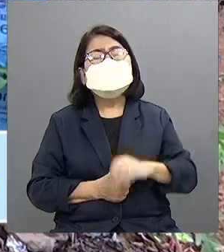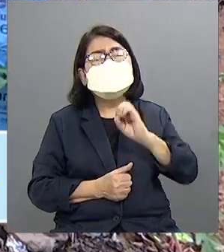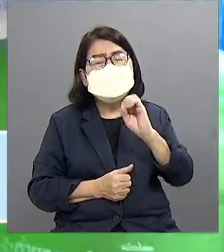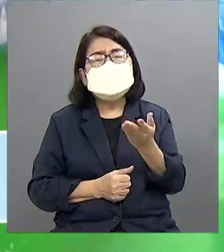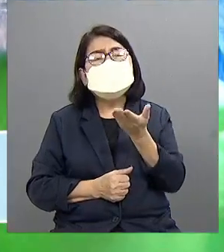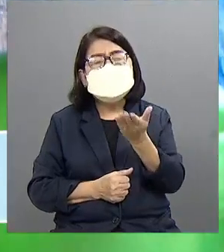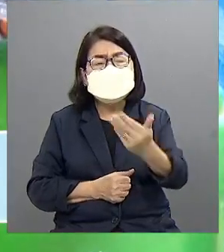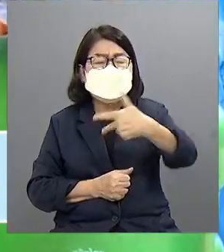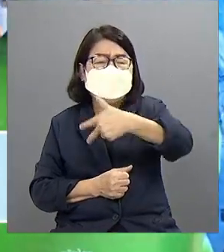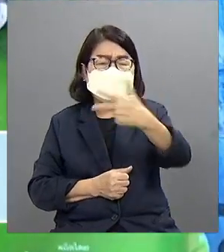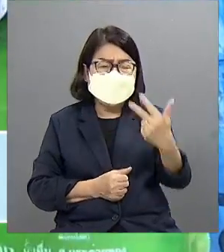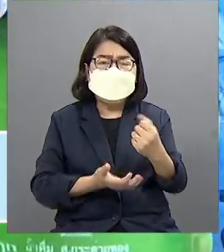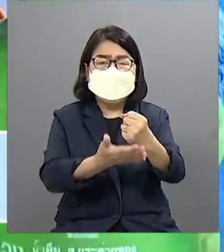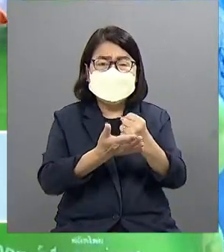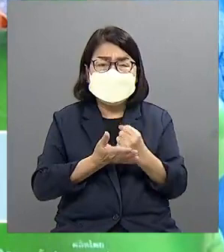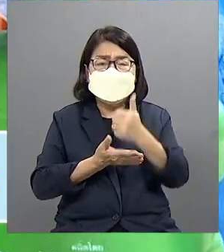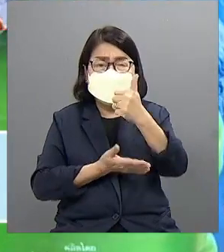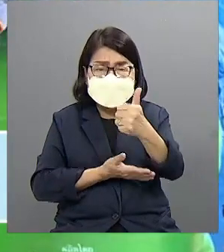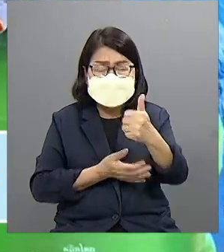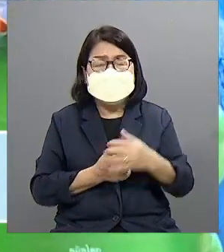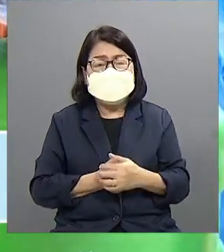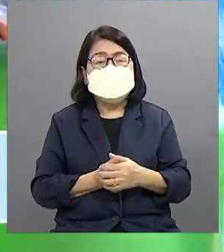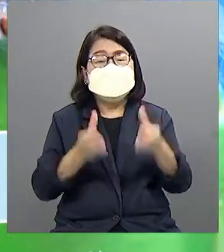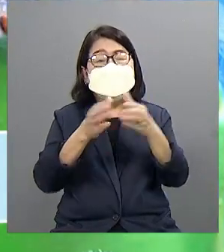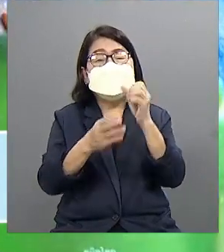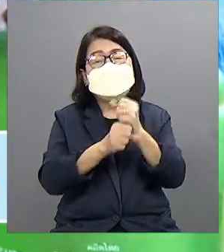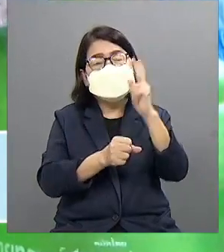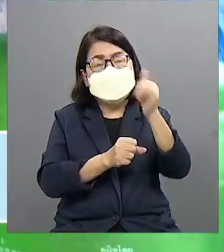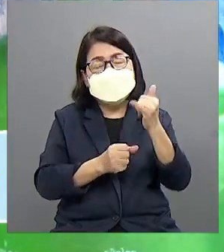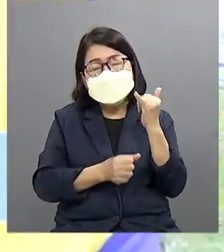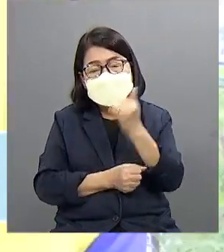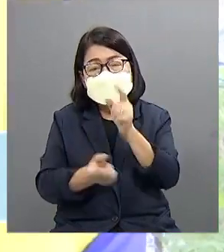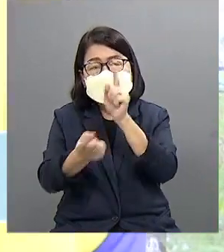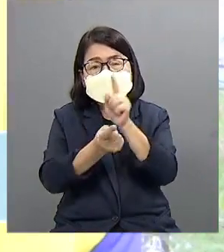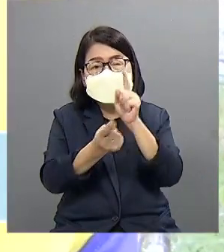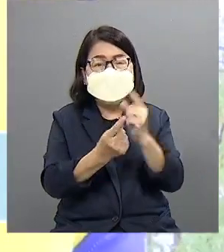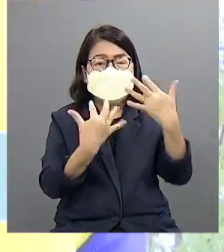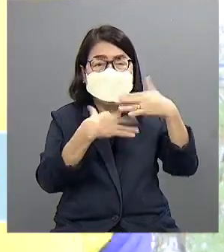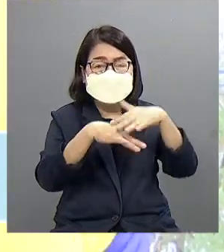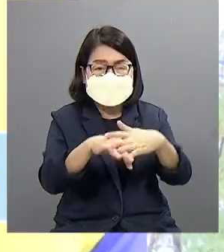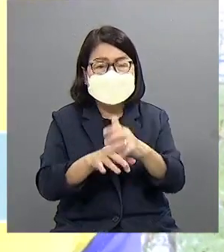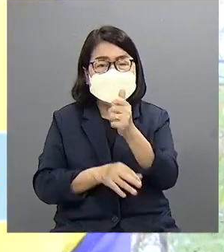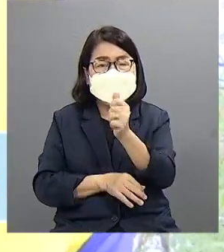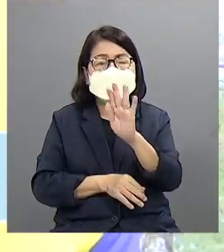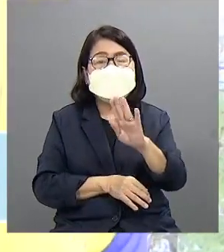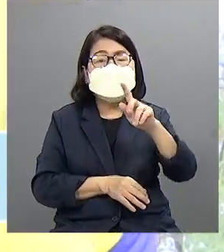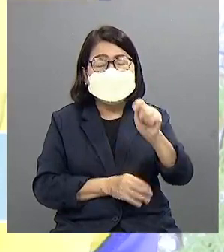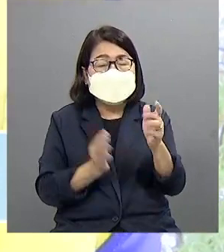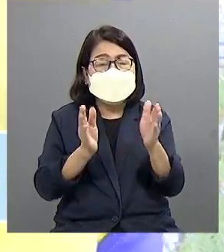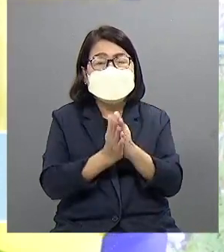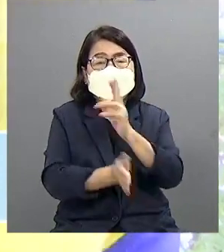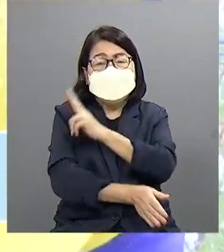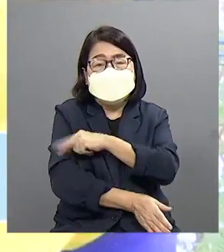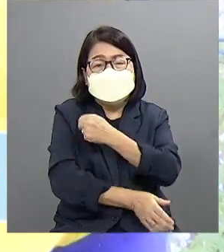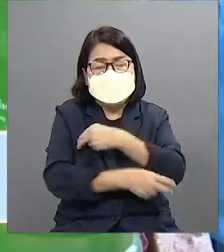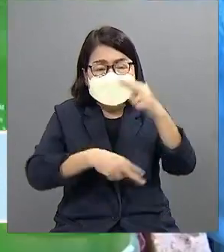ะเราก็ส่งทีมข่าวร้องทุกข์ลงป้ายนี้ไปประสานเจ้าหน้าที่ฝ่ายปกครองและสาธารณสุขร่วมไปตรวจสอบสิทธิการรักษาและช่วยเหลือนะ